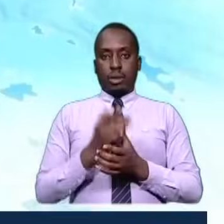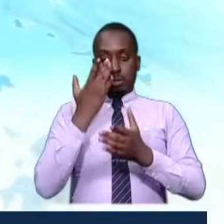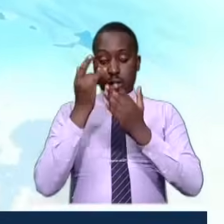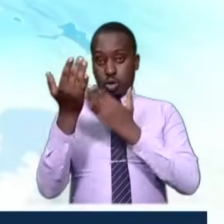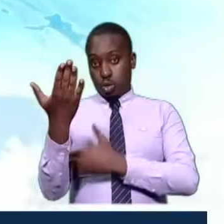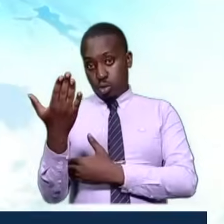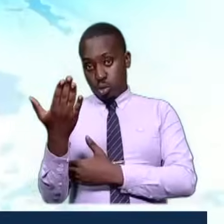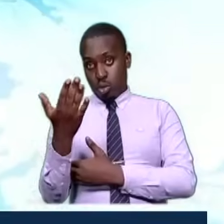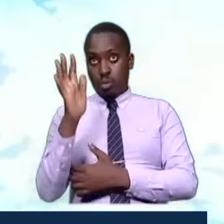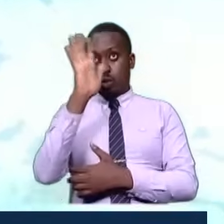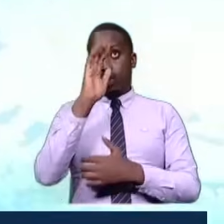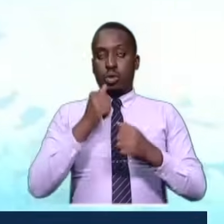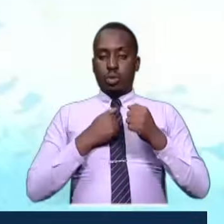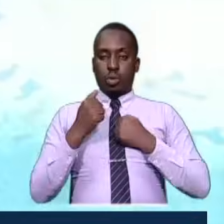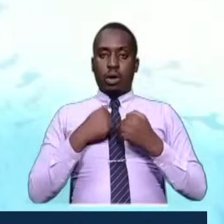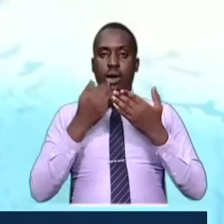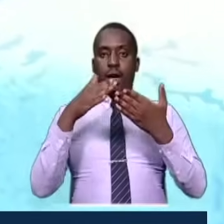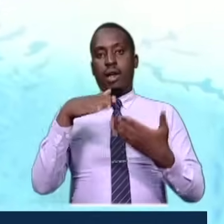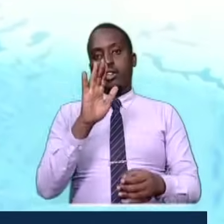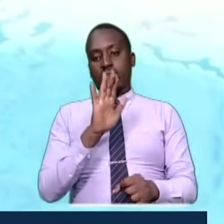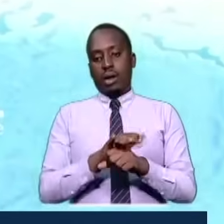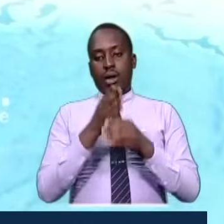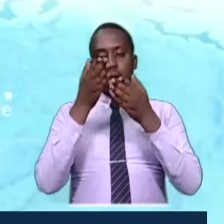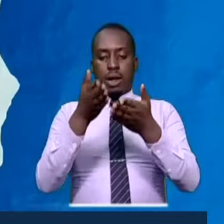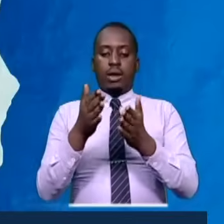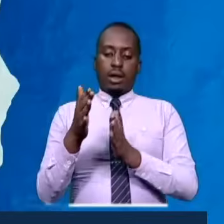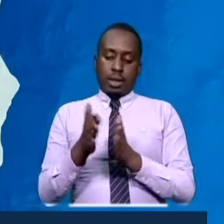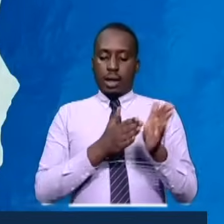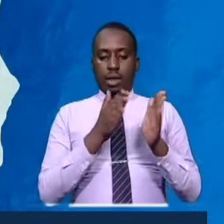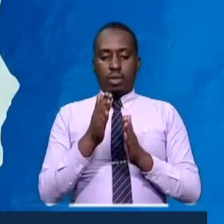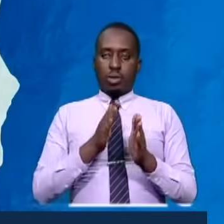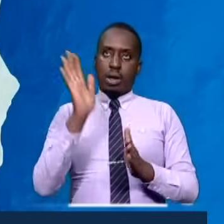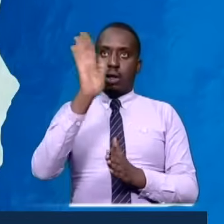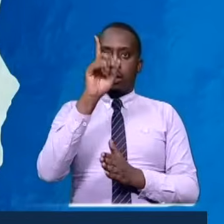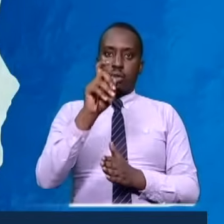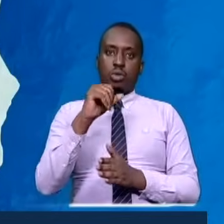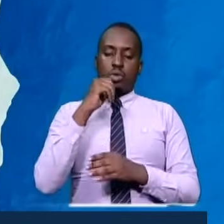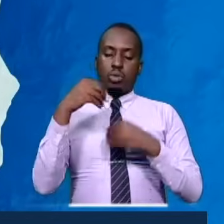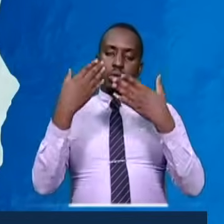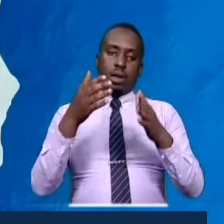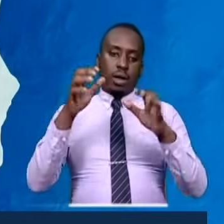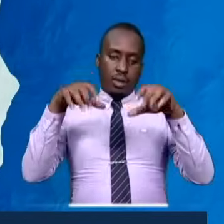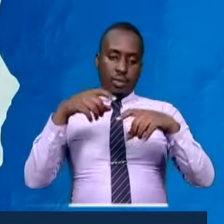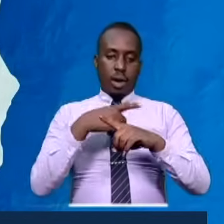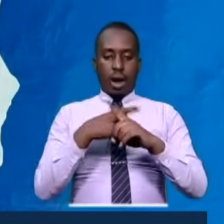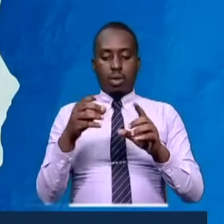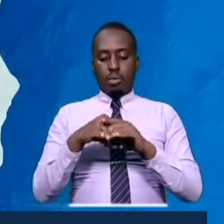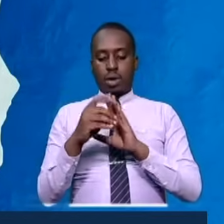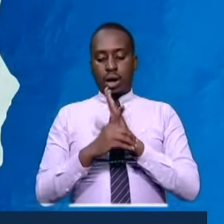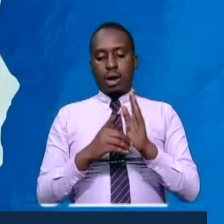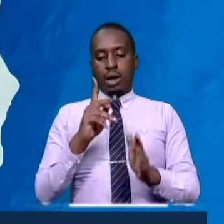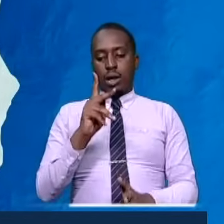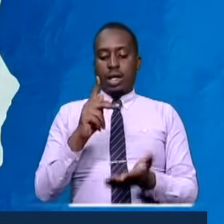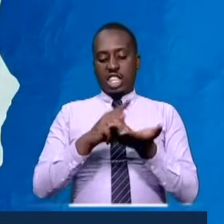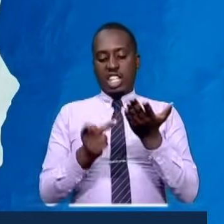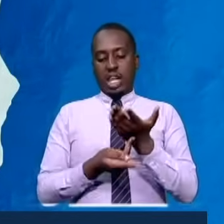gitondo mu kirere cy'u Rwanda hakaba ahenshi hazaba hateganyijwe ibicu bitazatanga imvura uretse mu karere ka Kirehe